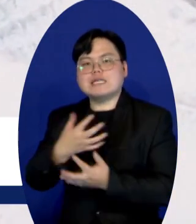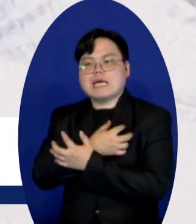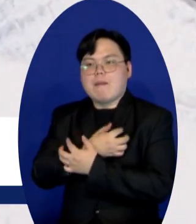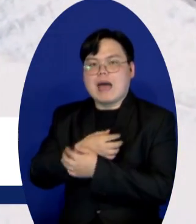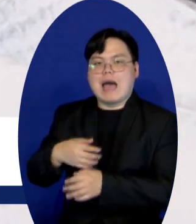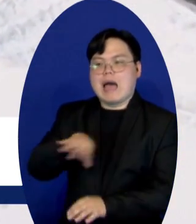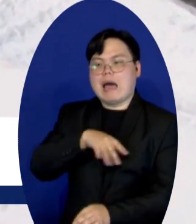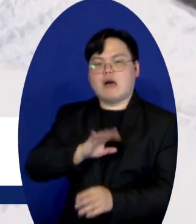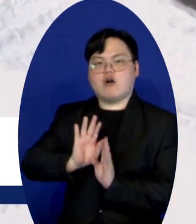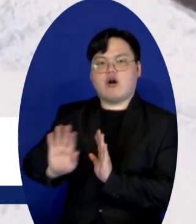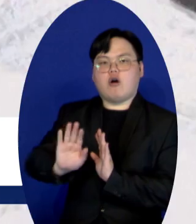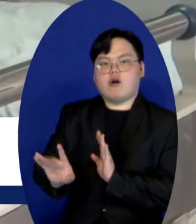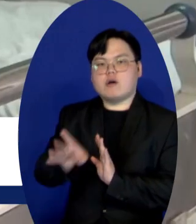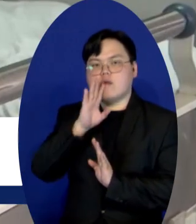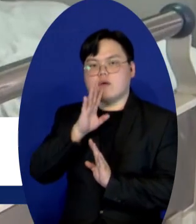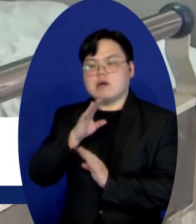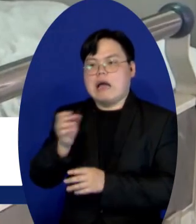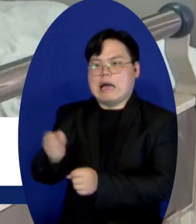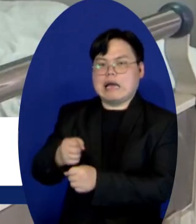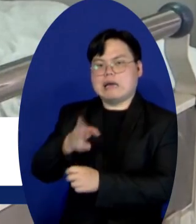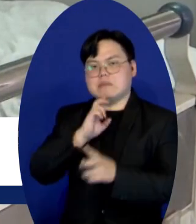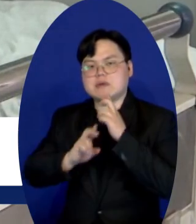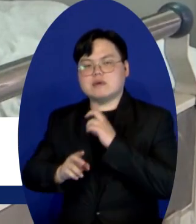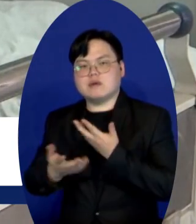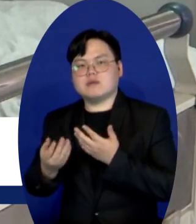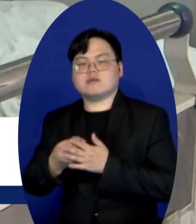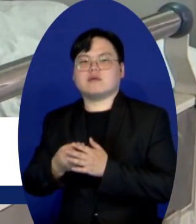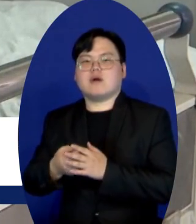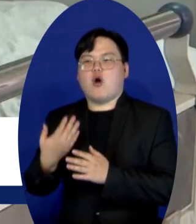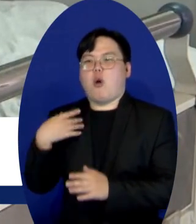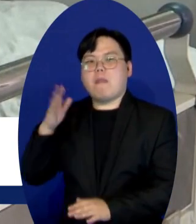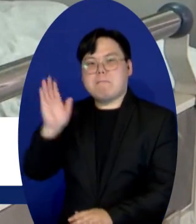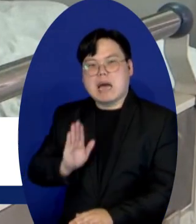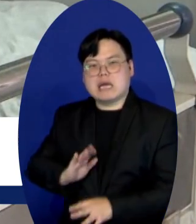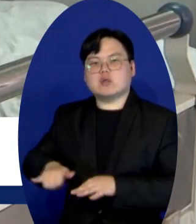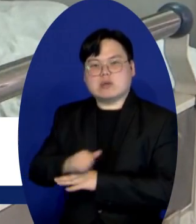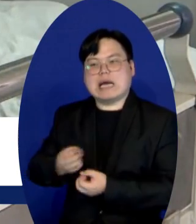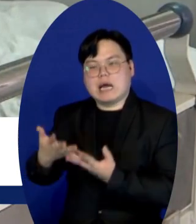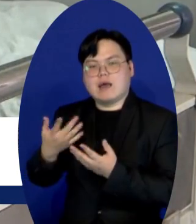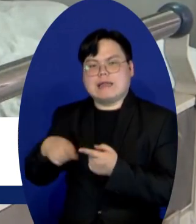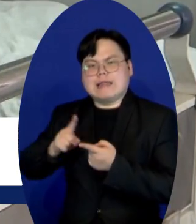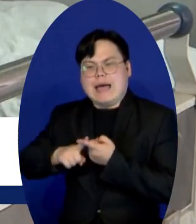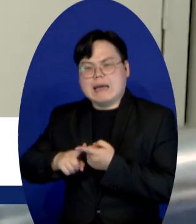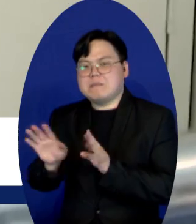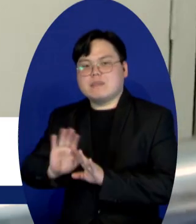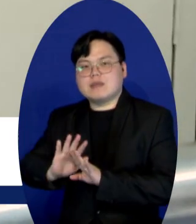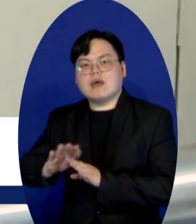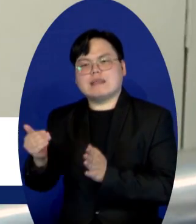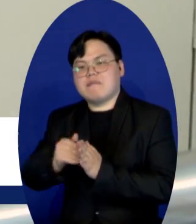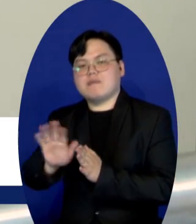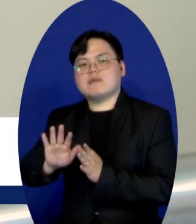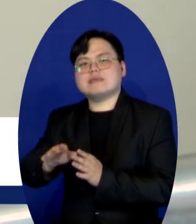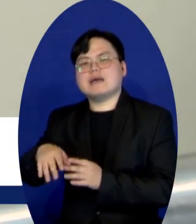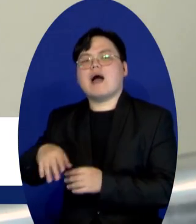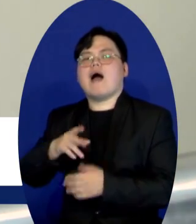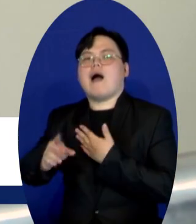айж цэрвж энэ амтнд харигс хандах зэргээр саявтар Бразил улсад гарсны адил хэрэг явдлууд дахин давтагдахаас сэргийлж чадна гэж мэрэгчлэнүүд